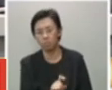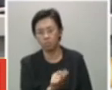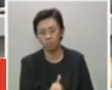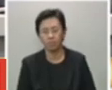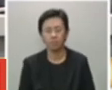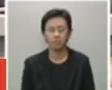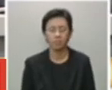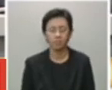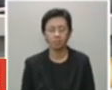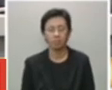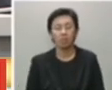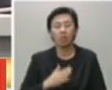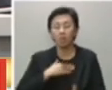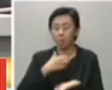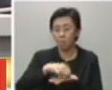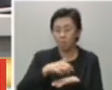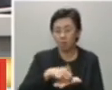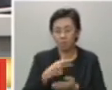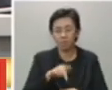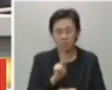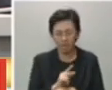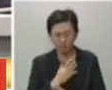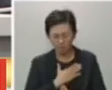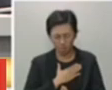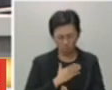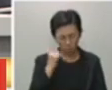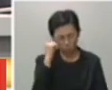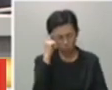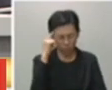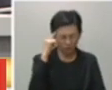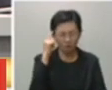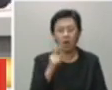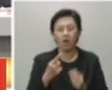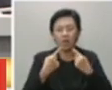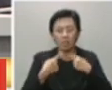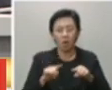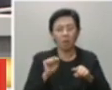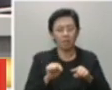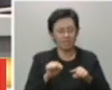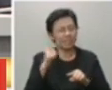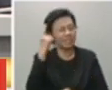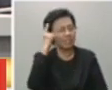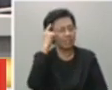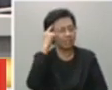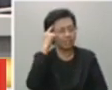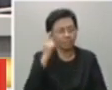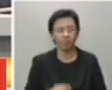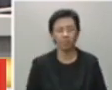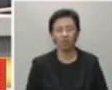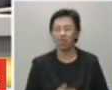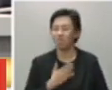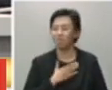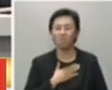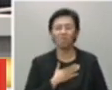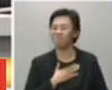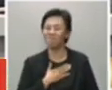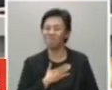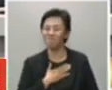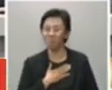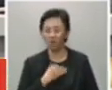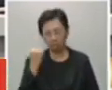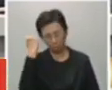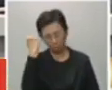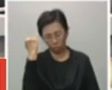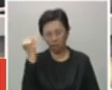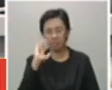ผมต้องเรียนท่านประธานนะฮะผมเก่งข้อสอบผมว่าท่านก็จะต้องตอบมาทรงนี้แน่ๆเพราะฉะนั้นผมจะไม่ฉลาดน้อยที่